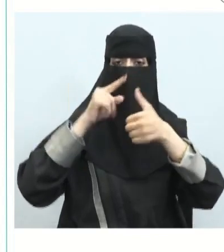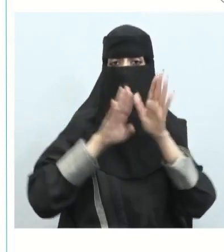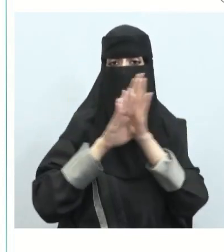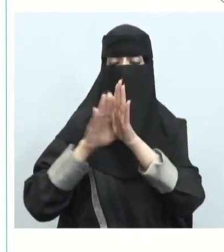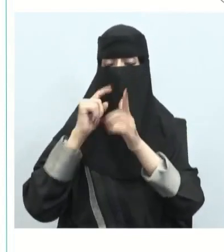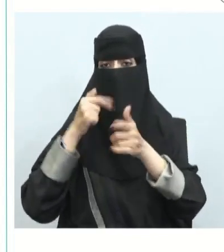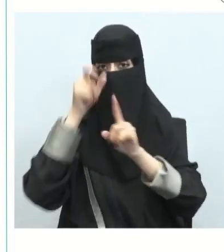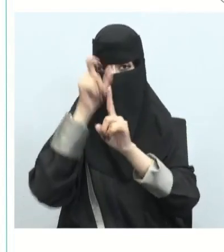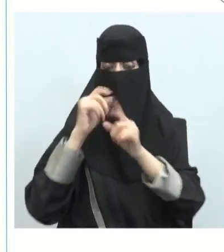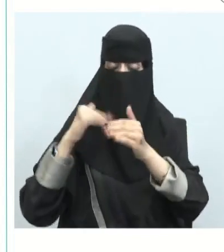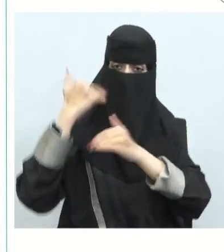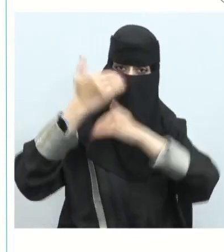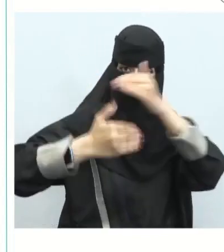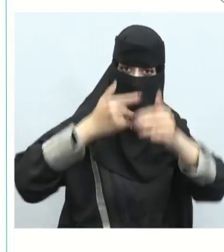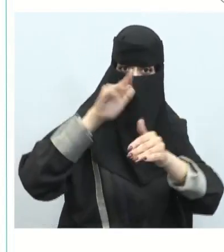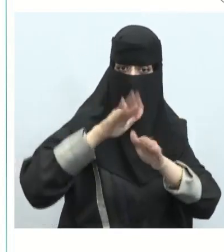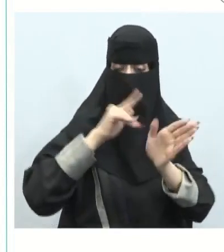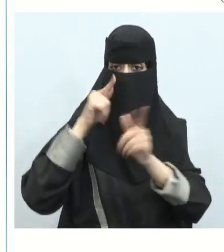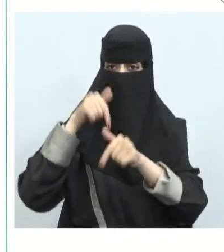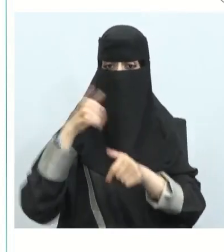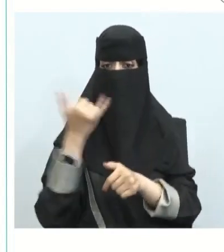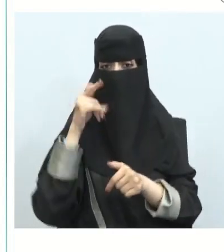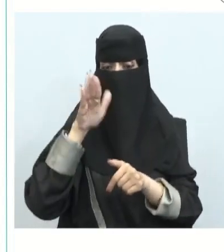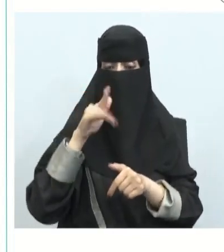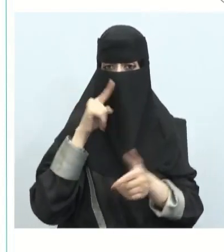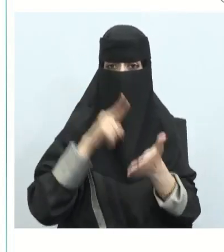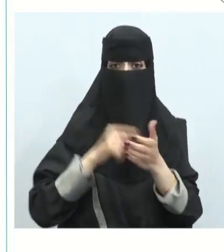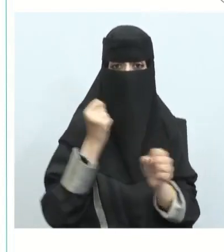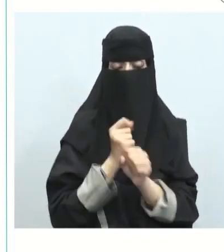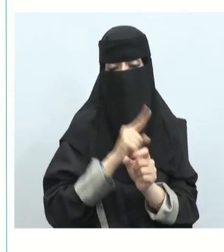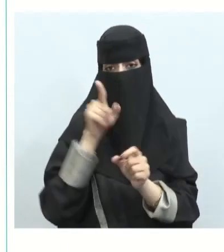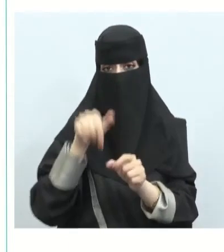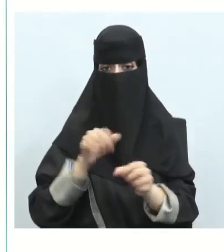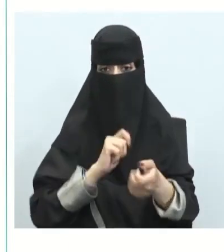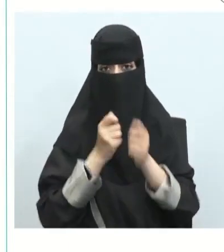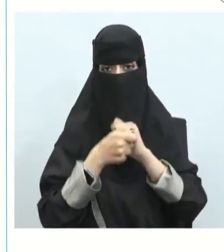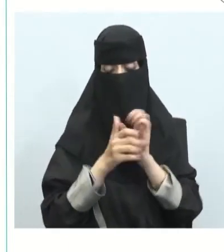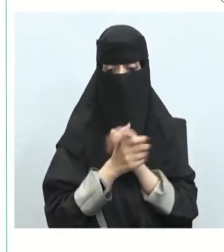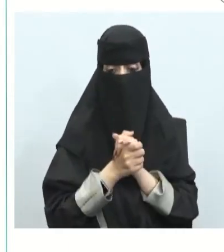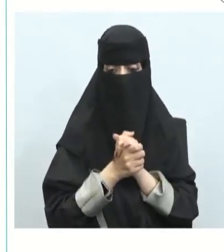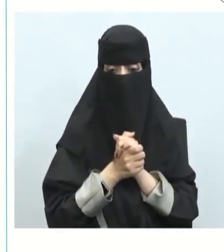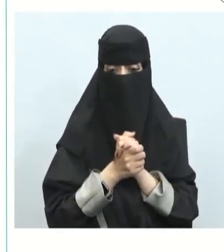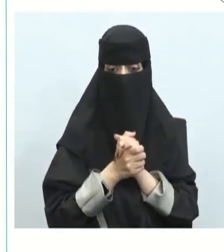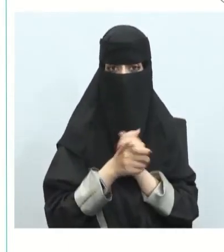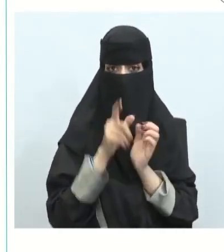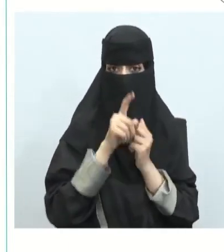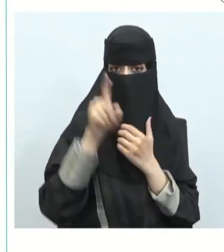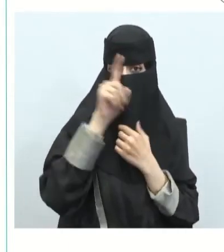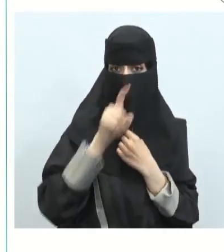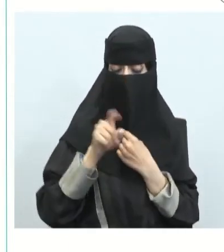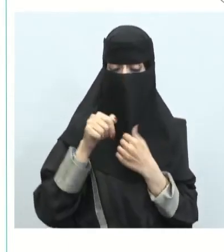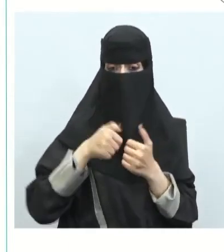للاشخاص وبالتالي يكون من السهل تنفيذ هذا التخيير ناتي لسله